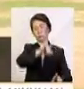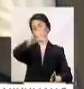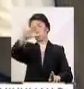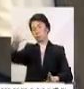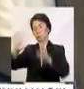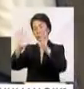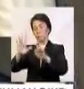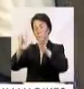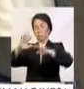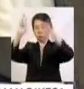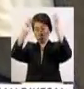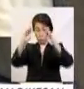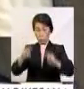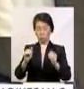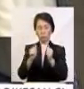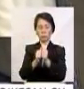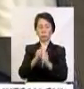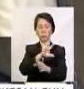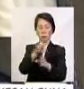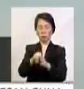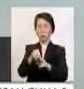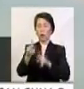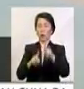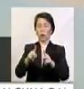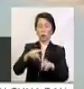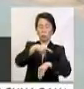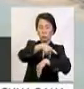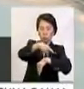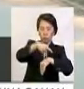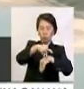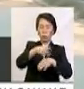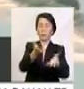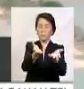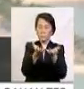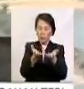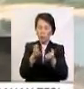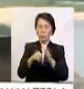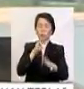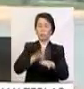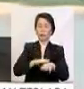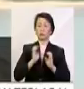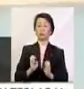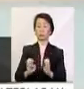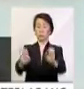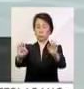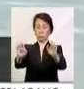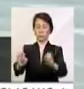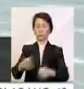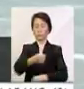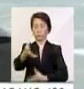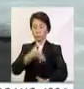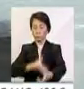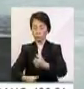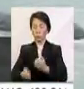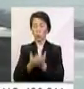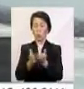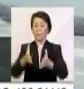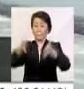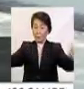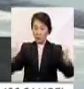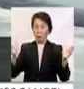ihsan dalam musim monsun, terutama melibatkan penduduk sekitar pulau yang memerlukan semasa kecemasan. Nelayan bot besar dan